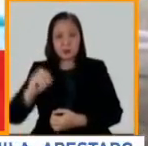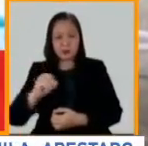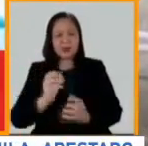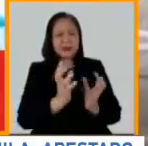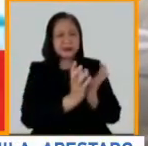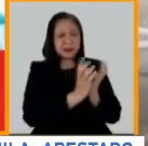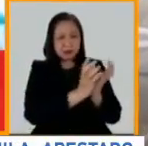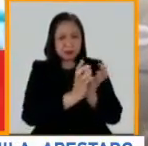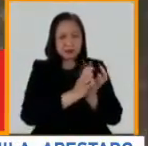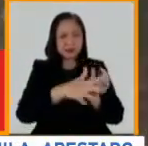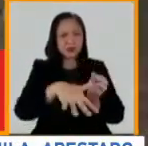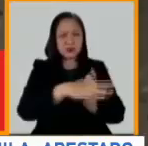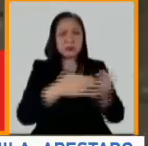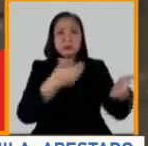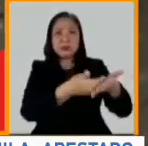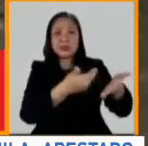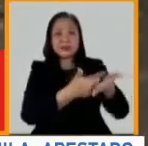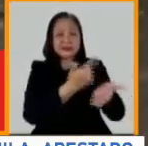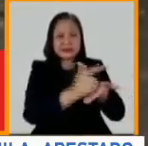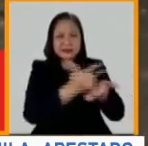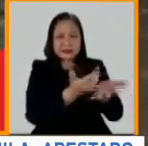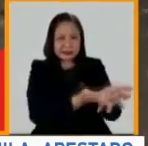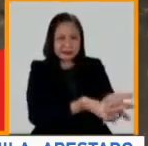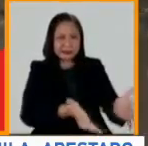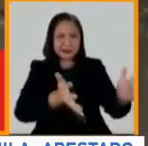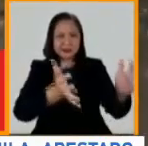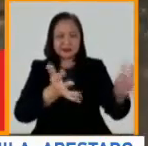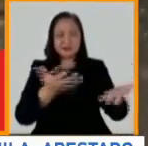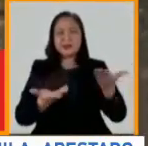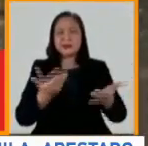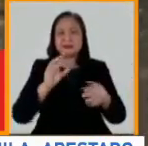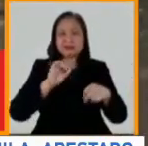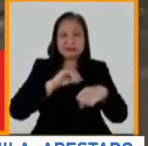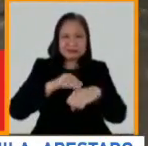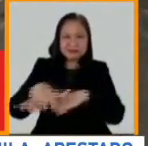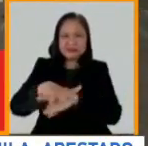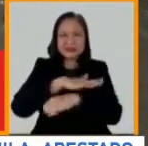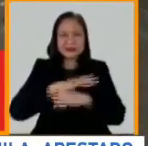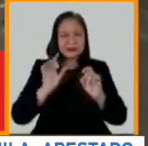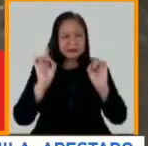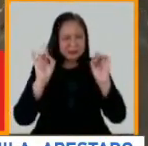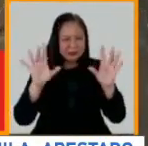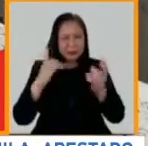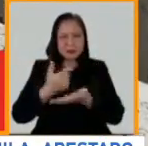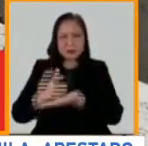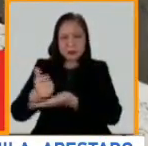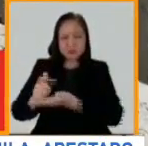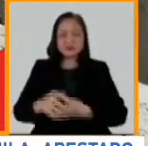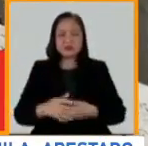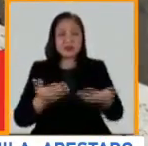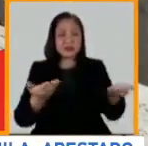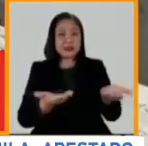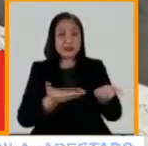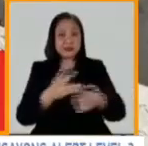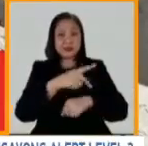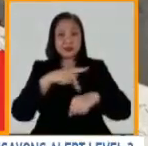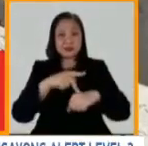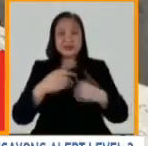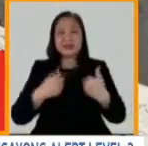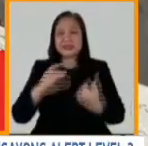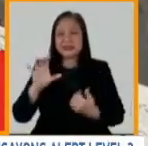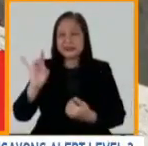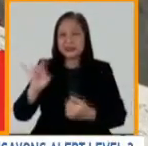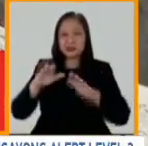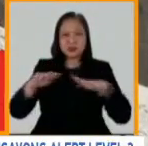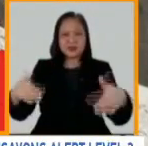lalo't posible raw na pagmulan ng hawahan ang mga hazardous waste. Dito sa Pilipinas, 8 bata nagpositibo sa COVID-19 sa Virac,